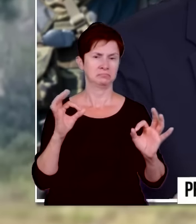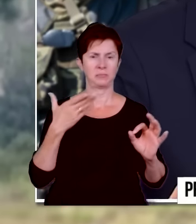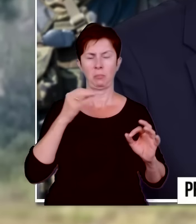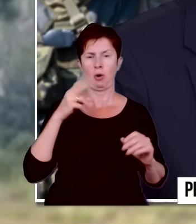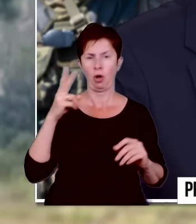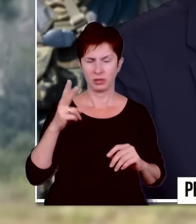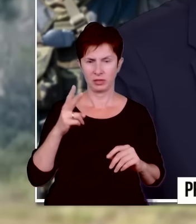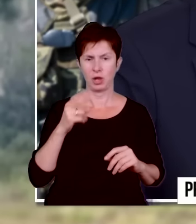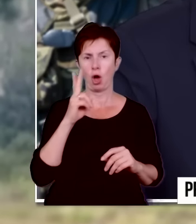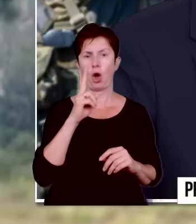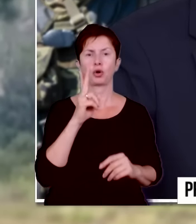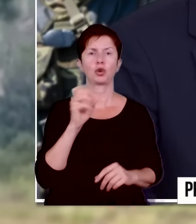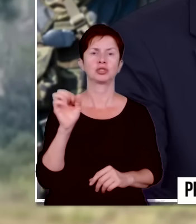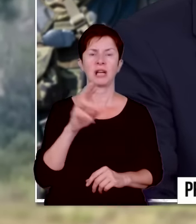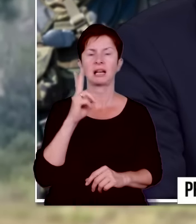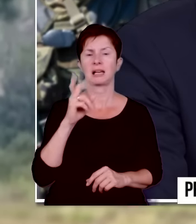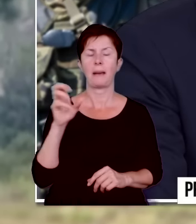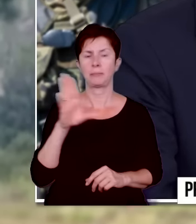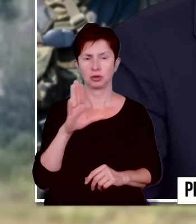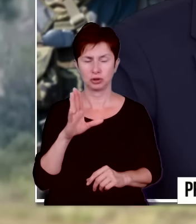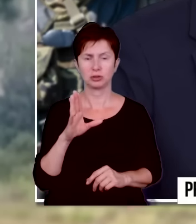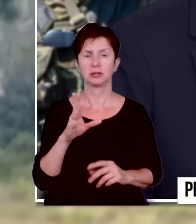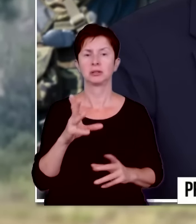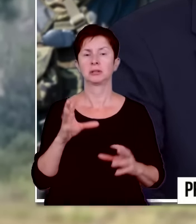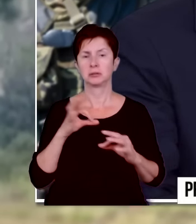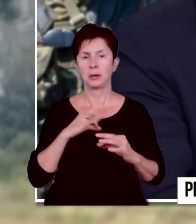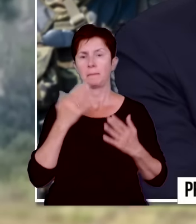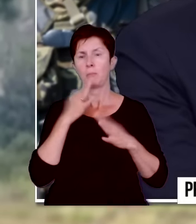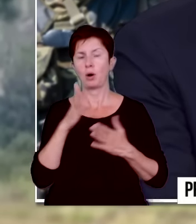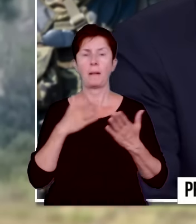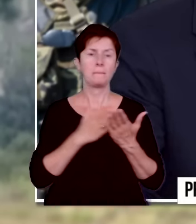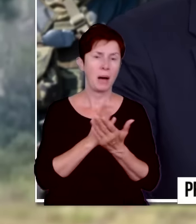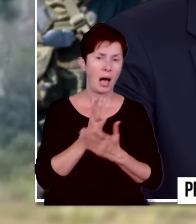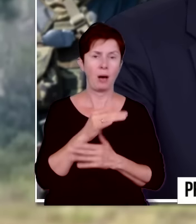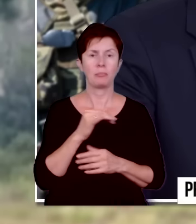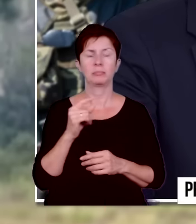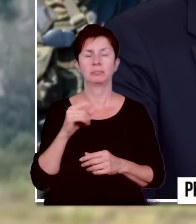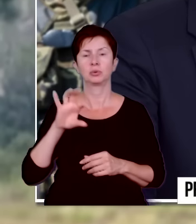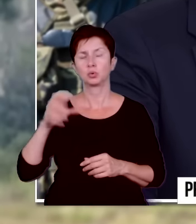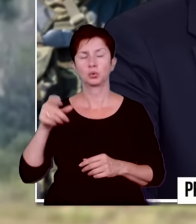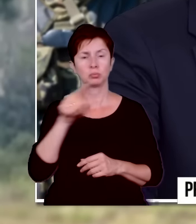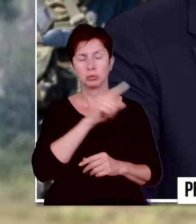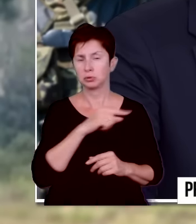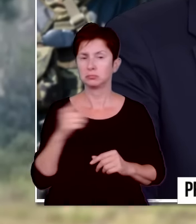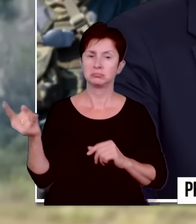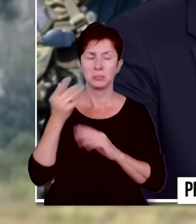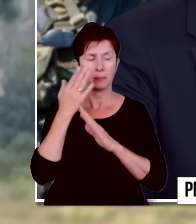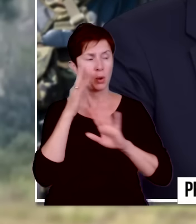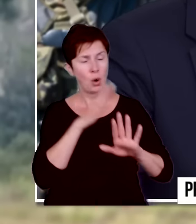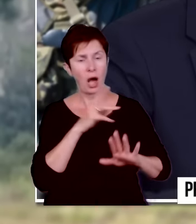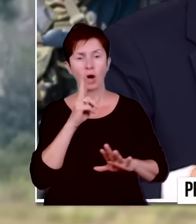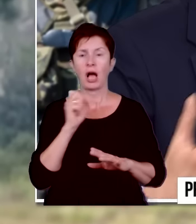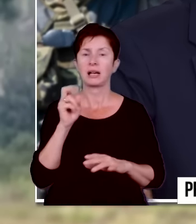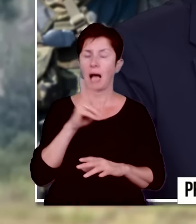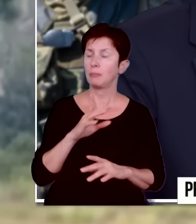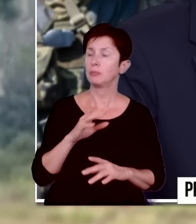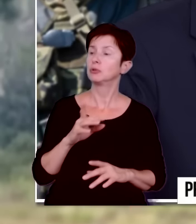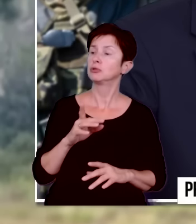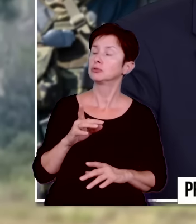przyjął przychodzącego wicepremiera pokazał mapy jednostki nieraz Koś Kamysz deklarował że będzie